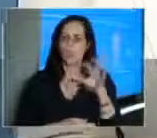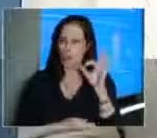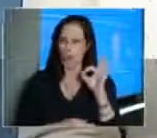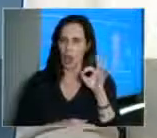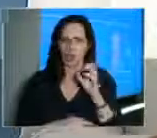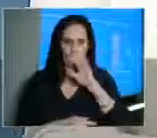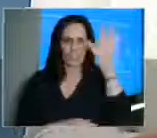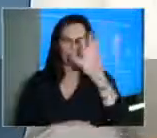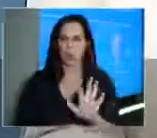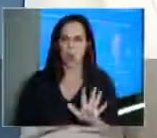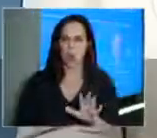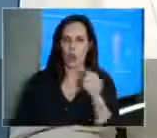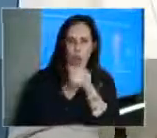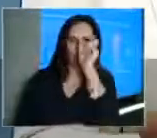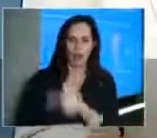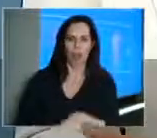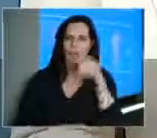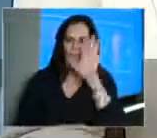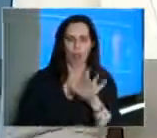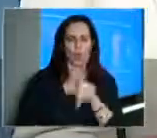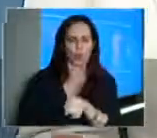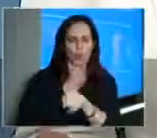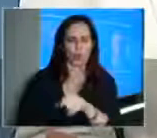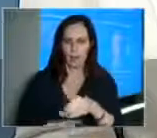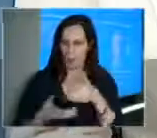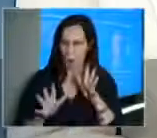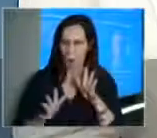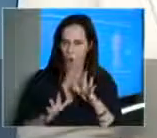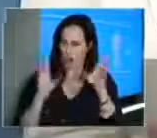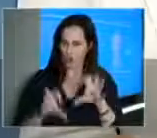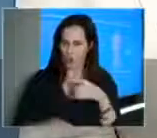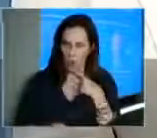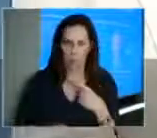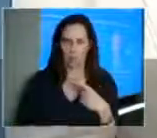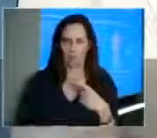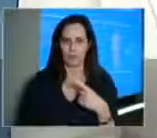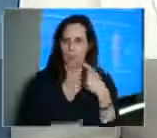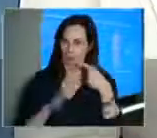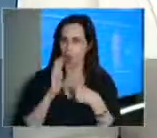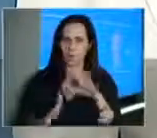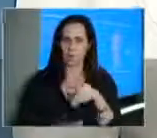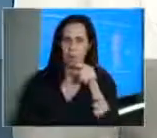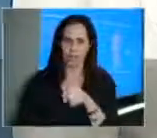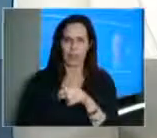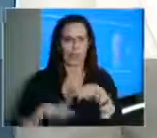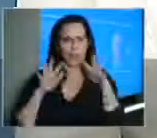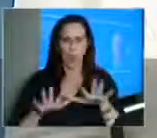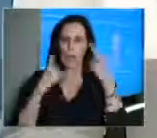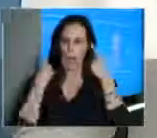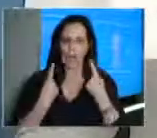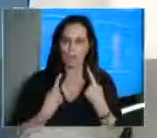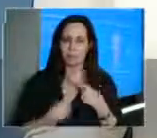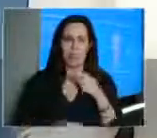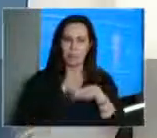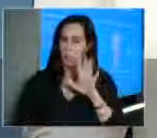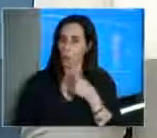הוא מוציא סרטון עליך, סרטון נגדך, מאוד מפחיד, שאמור להראות כמה אתה שונא חרדים.